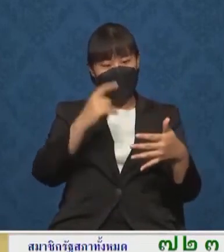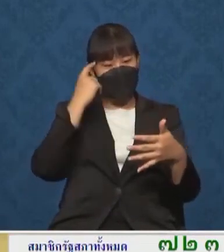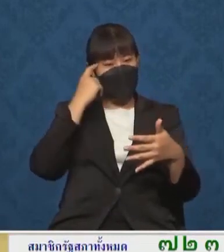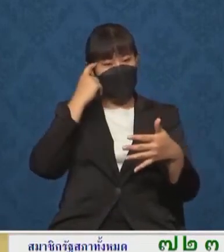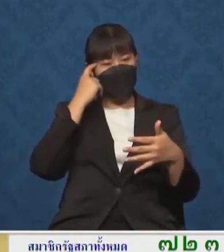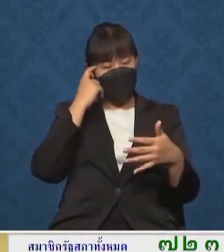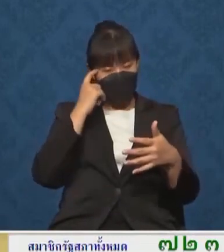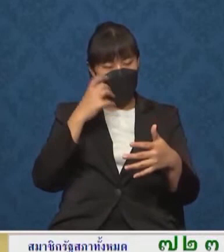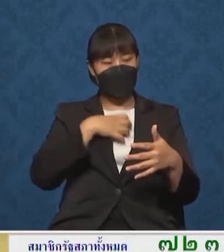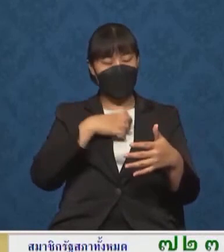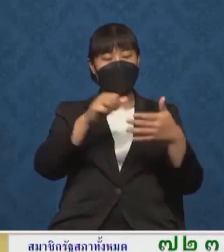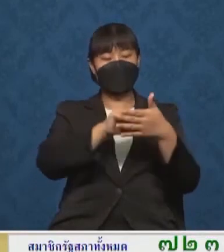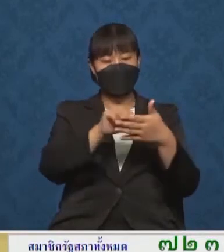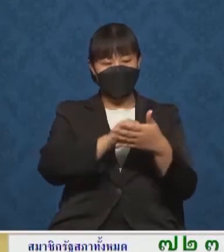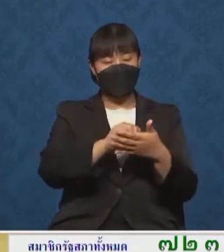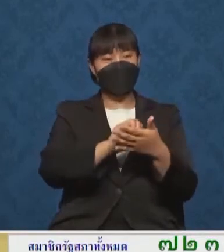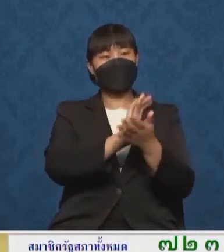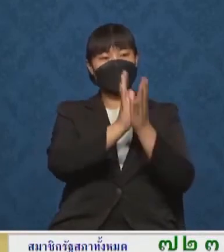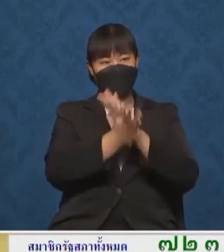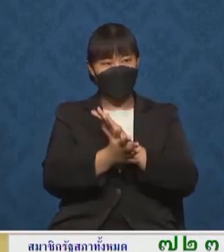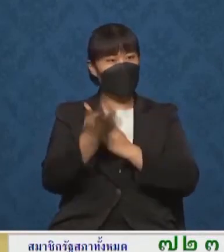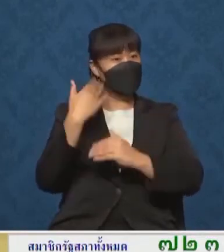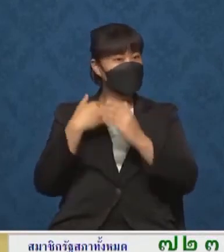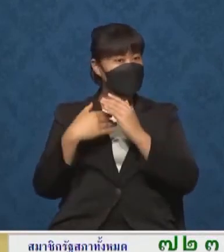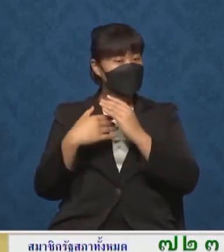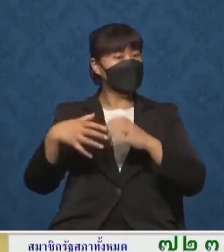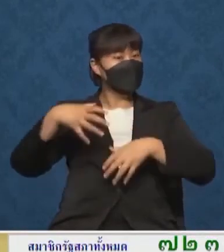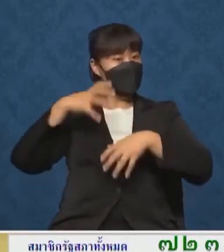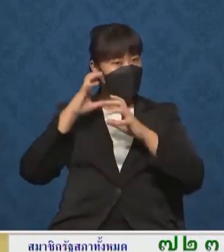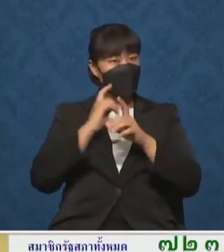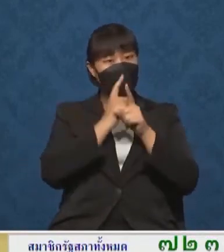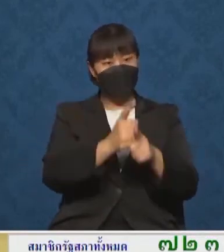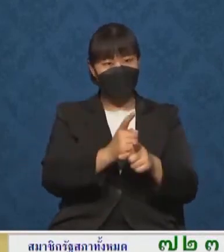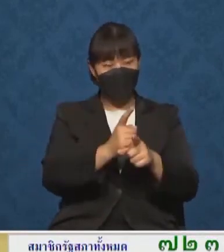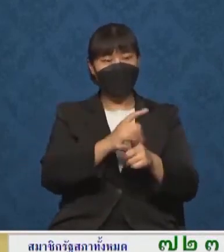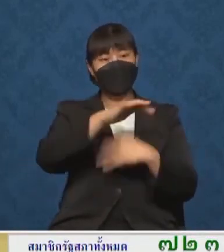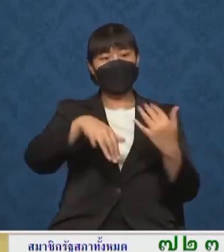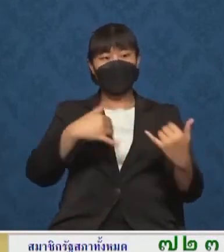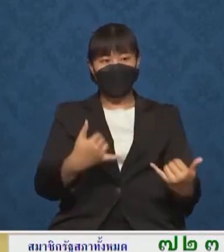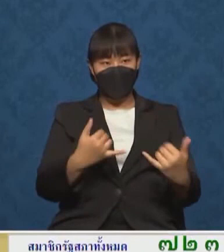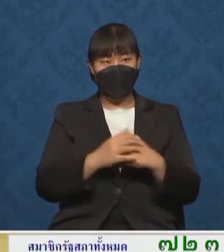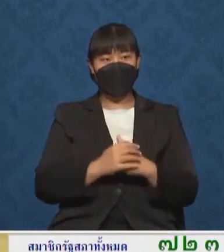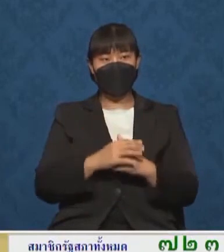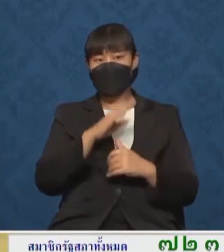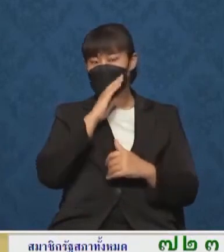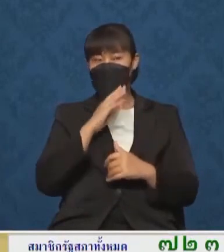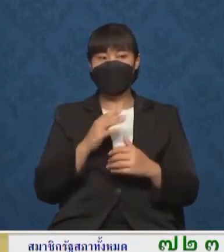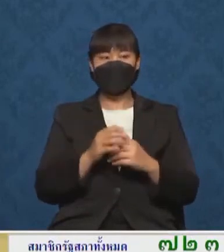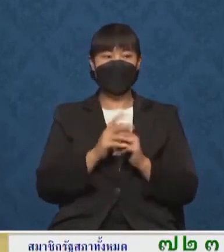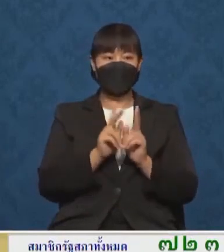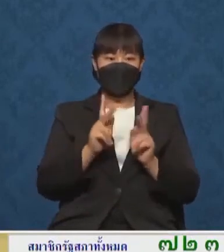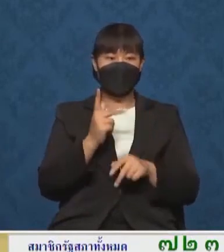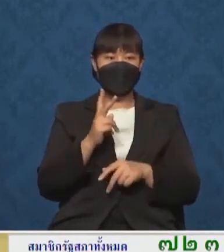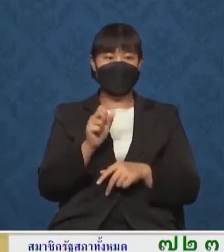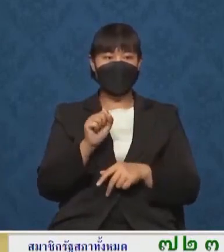จะทบทวนแก้ไขเพื่อให้สอดคล้องสถานการณ์ปัจจุบันแปลว่าถ้าคณะกรรมการยุทธศาสตร์ชาติที่มาจากการแต่งตั้งของคสช.ไม่เห็นด้วยด่านแรกท่านไม่ผ่